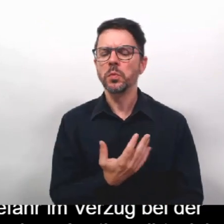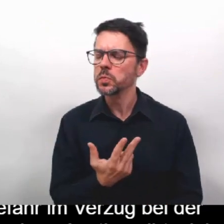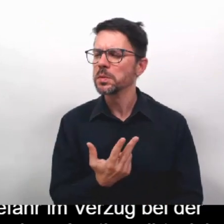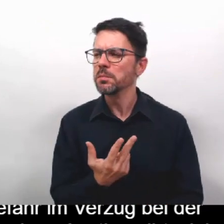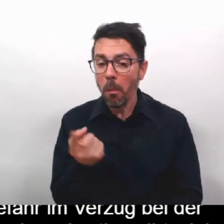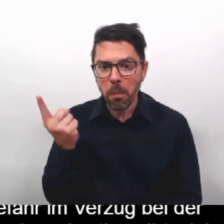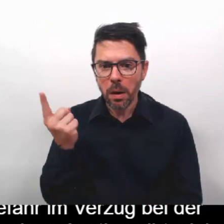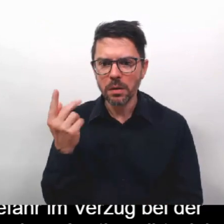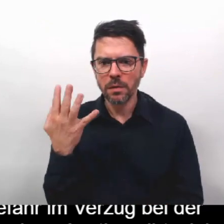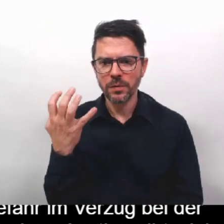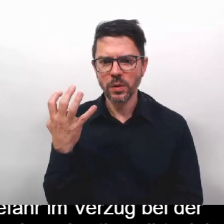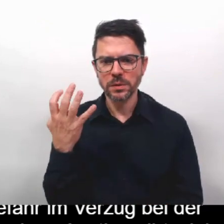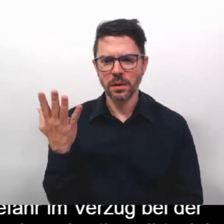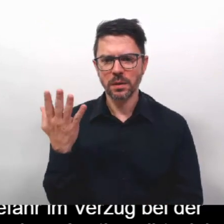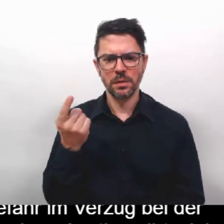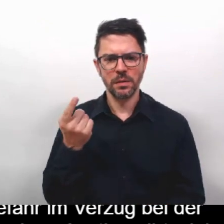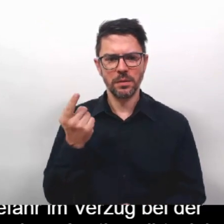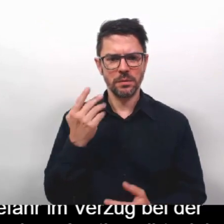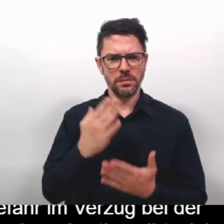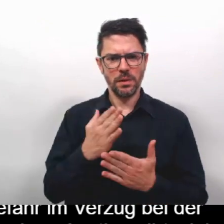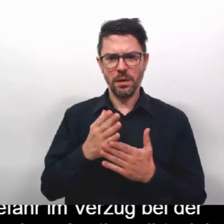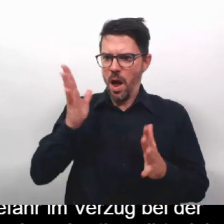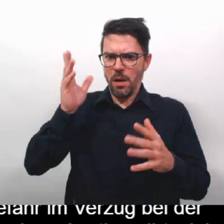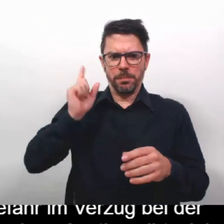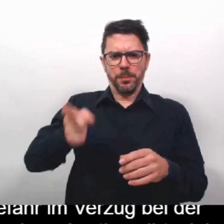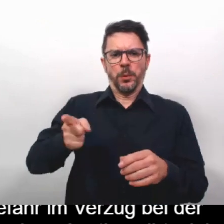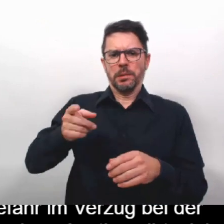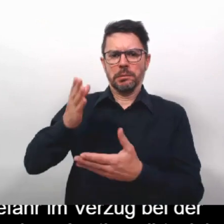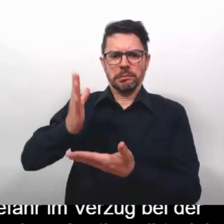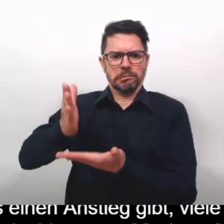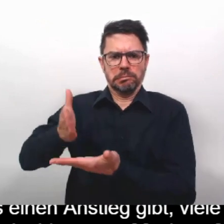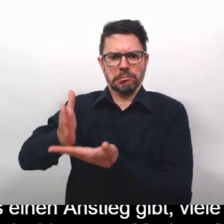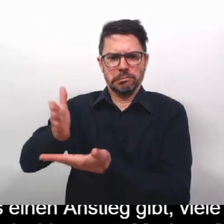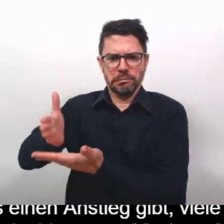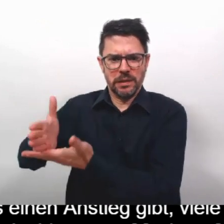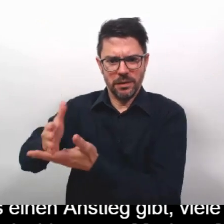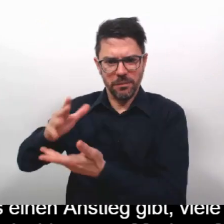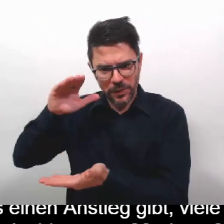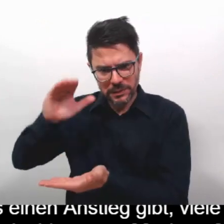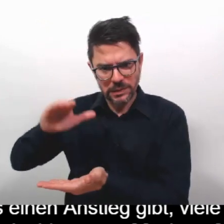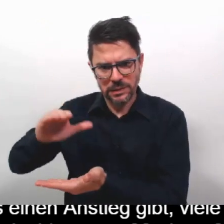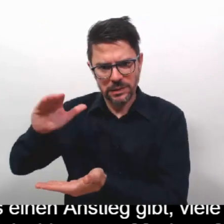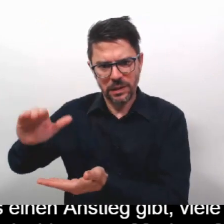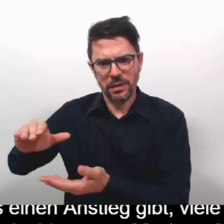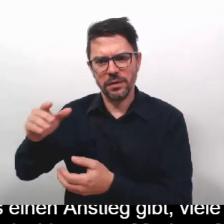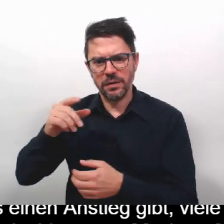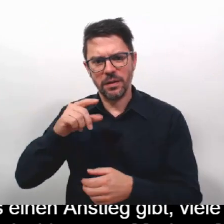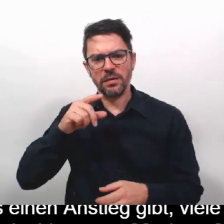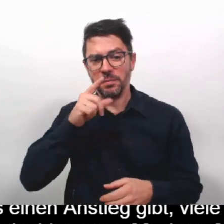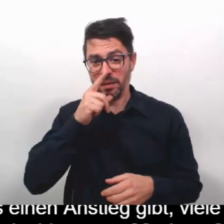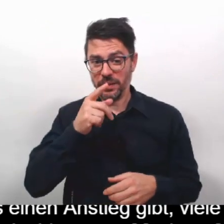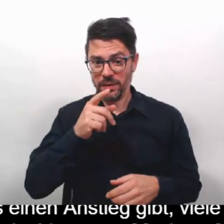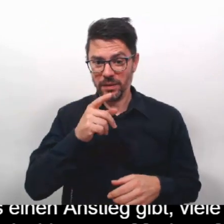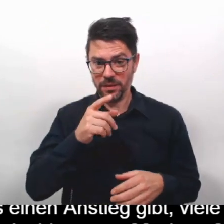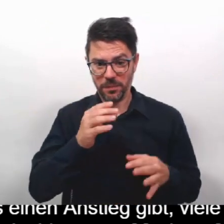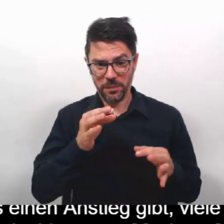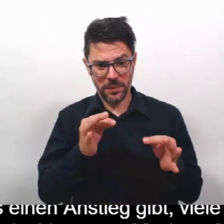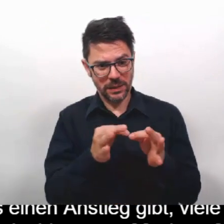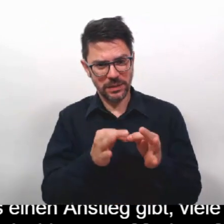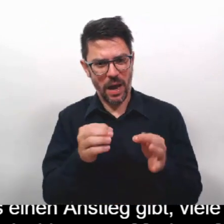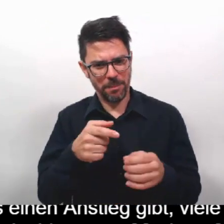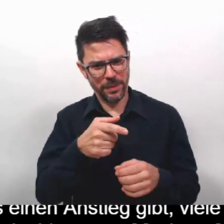einzelnen Maßnahmen halt alle ergriffen wurden. Das heißt, Veranstaltungen können nicht mehr stattfinden und so weiter. Das ist das Schema, das